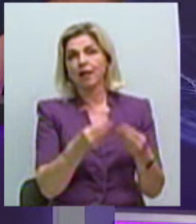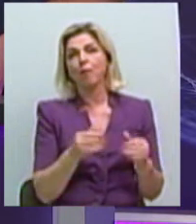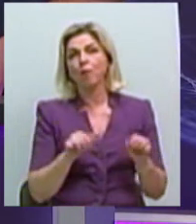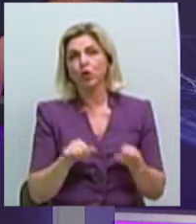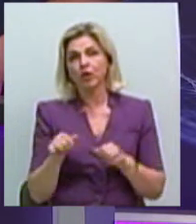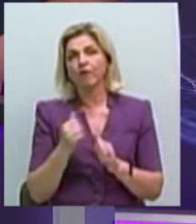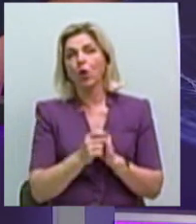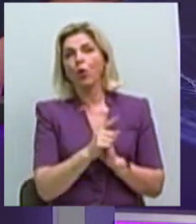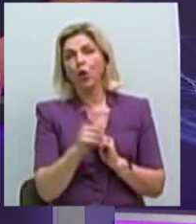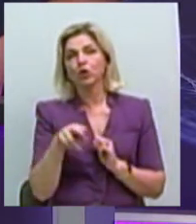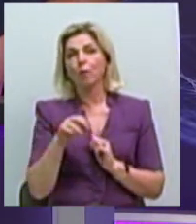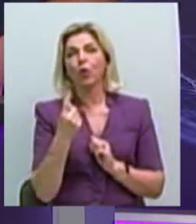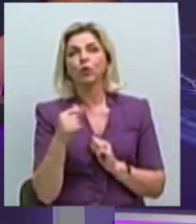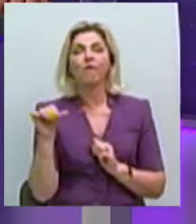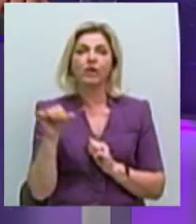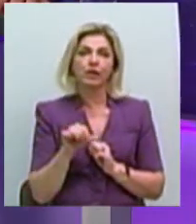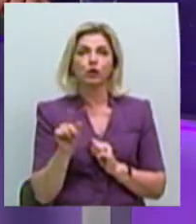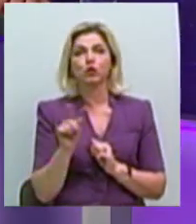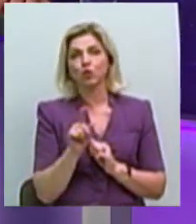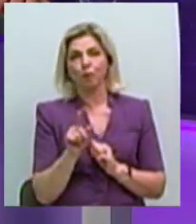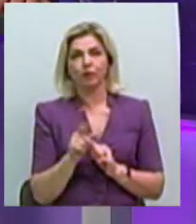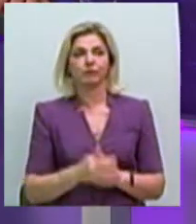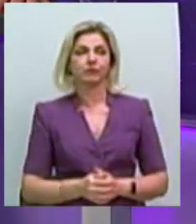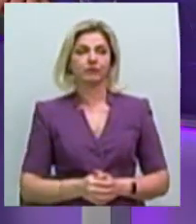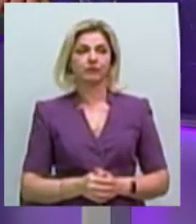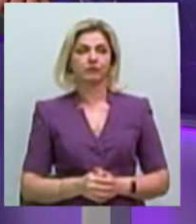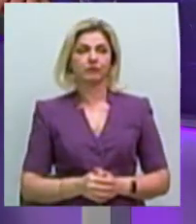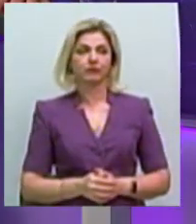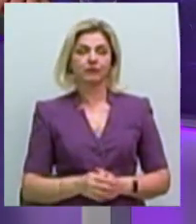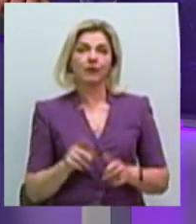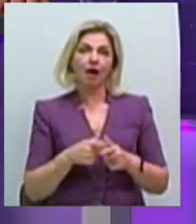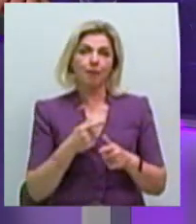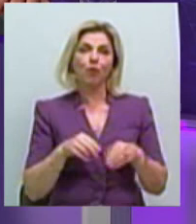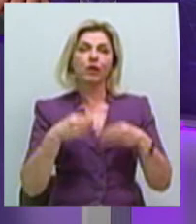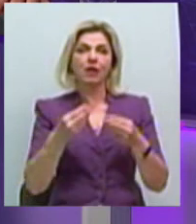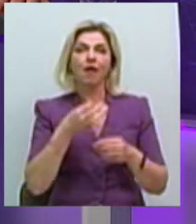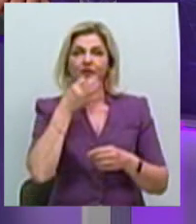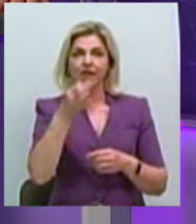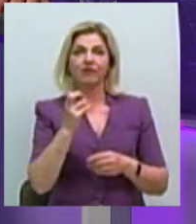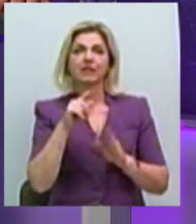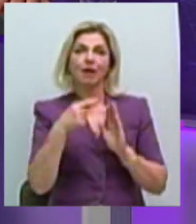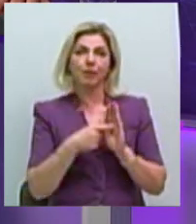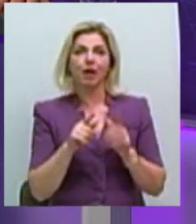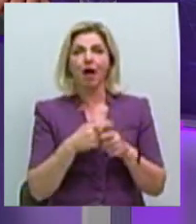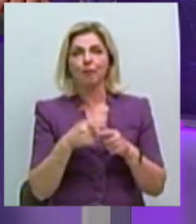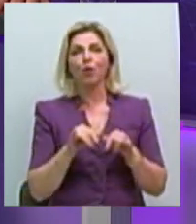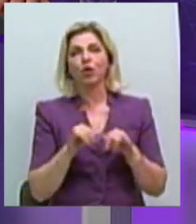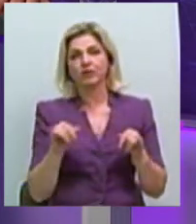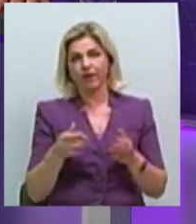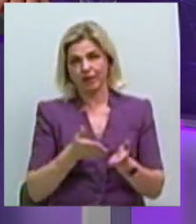кожному з вас по одній хвилині на те, щоб або дати відповідь на запитання, або розвинути